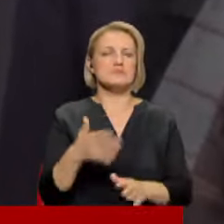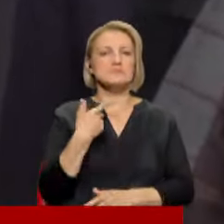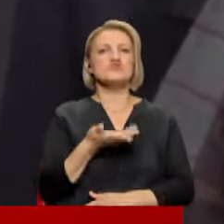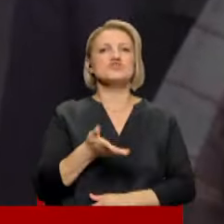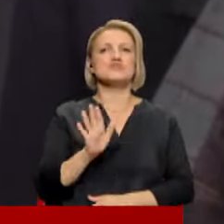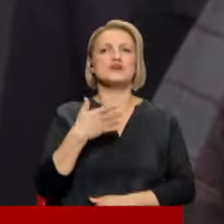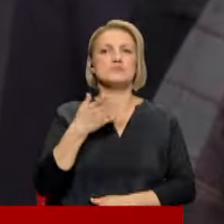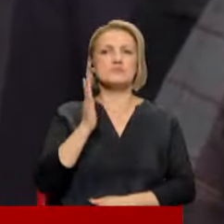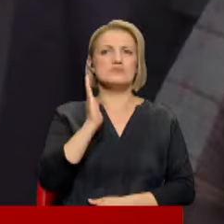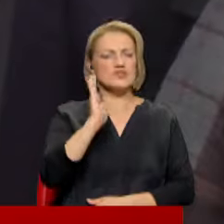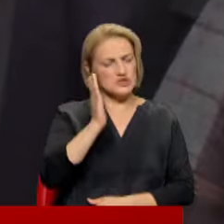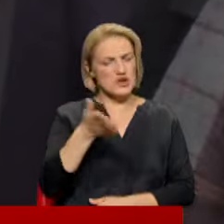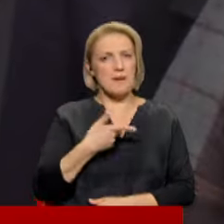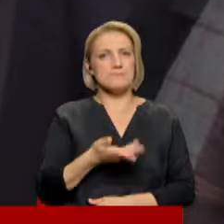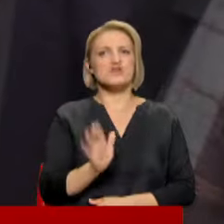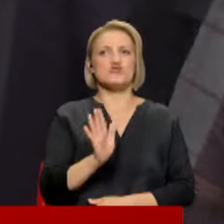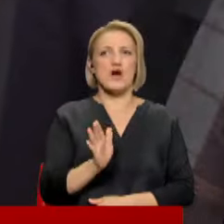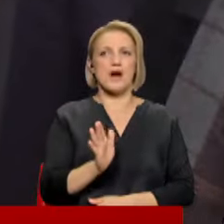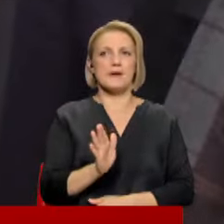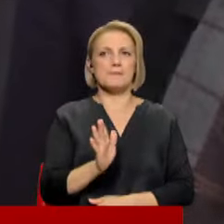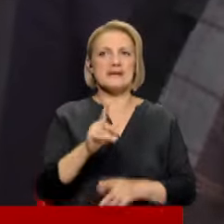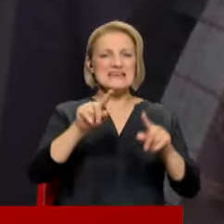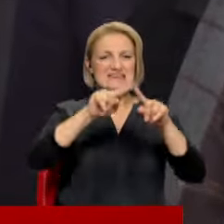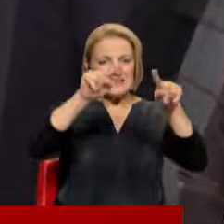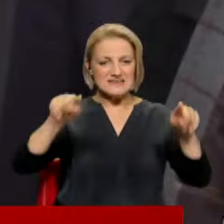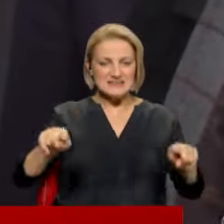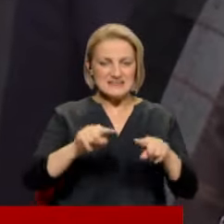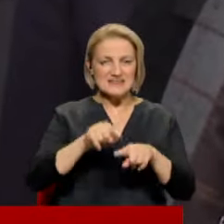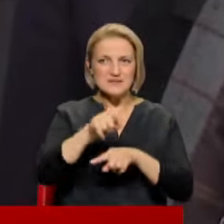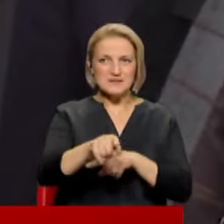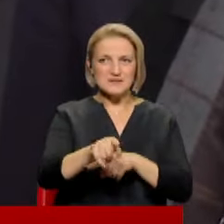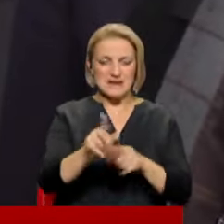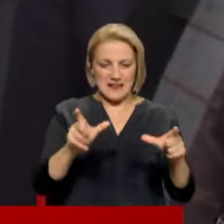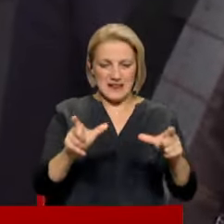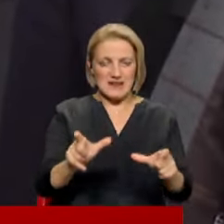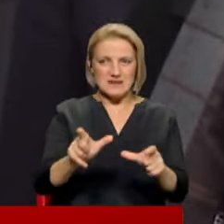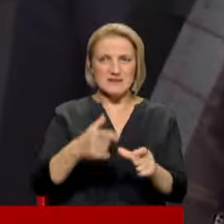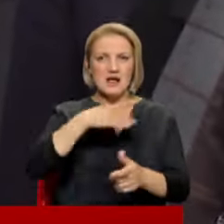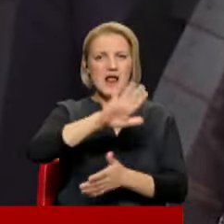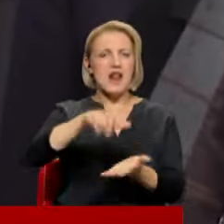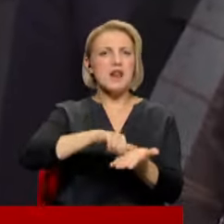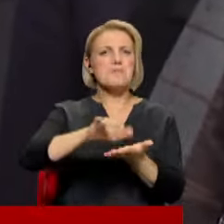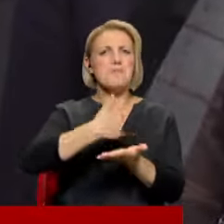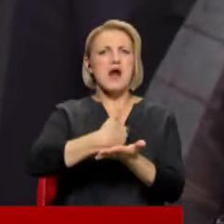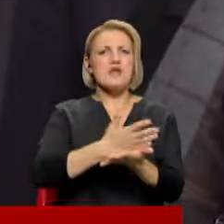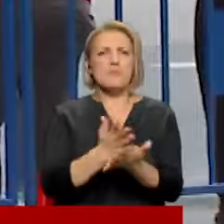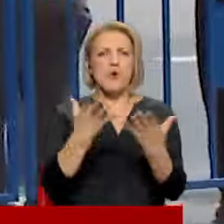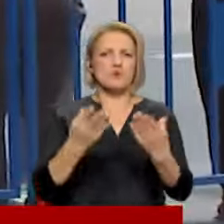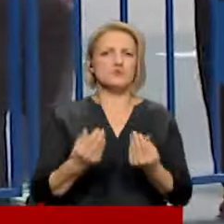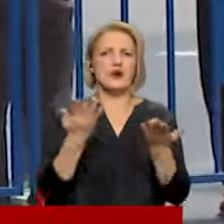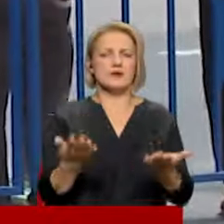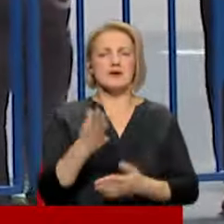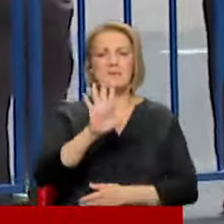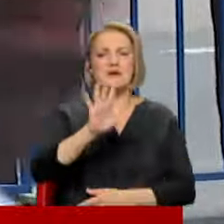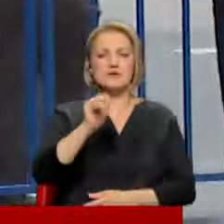Çıktım, çıkıyorum, çıkacağım. Çizdiğiniz o çerçeveyle paramparça edip ayaklarınızın altına atacağım. 5